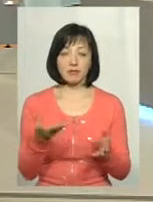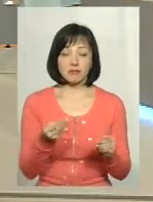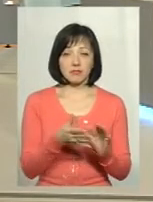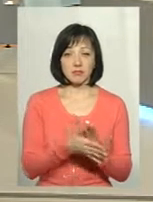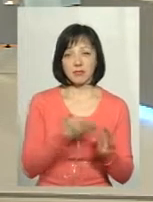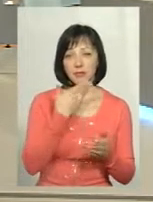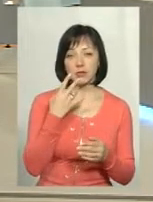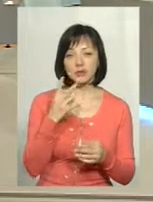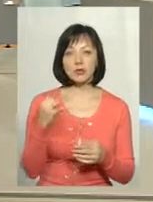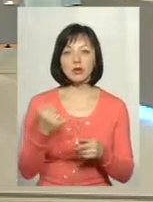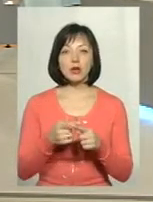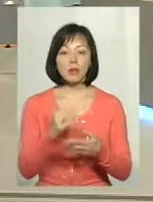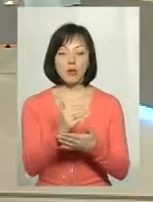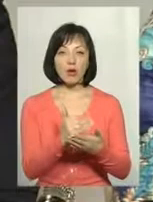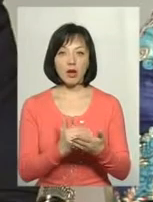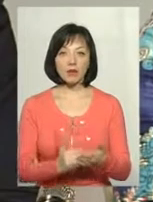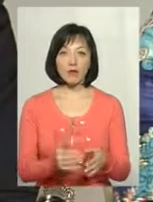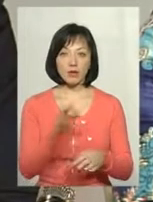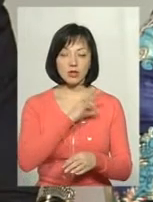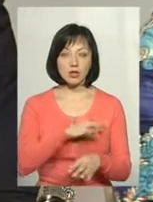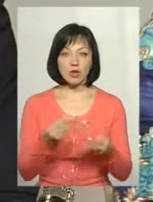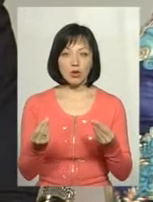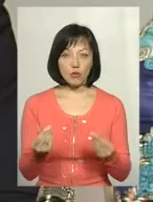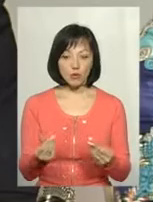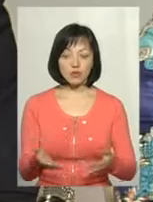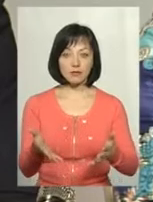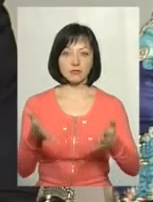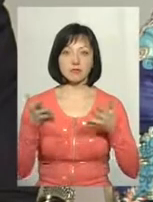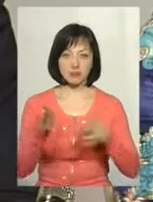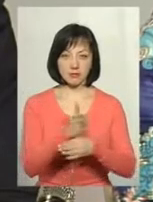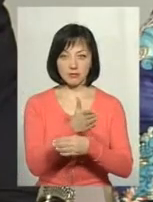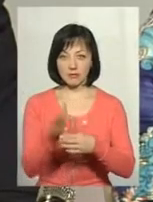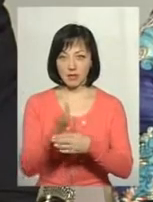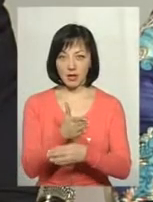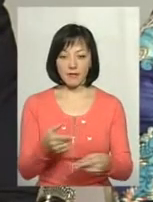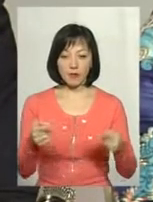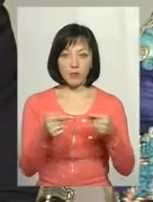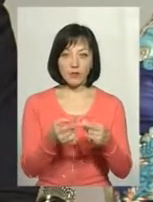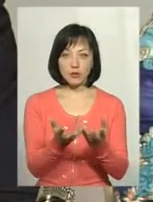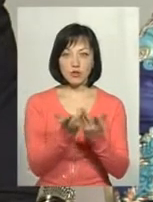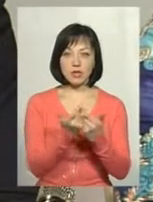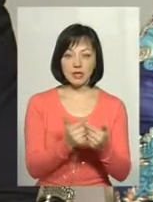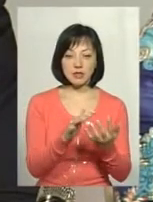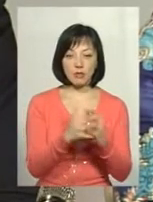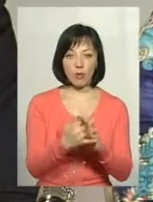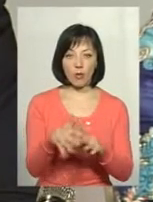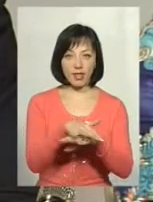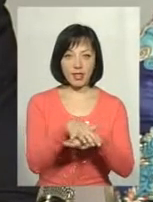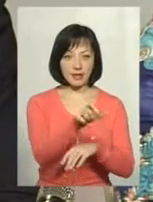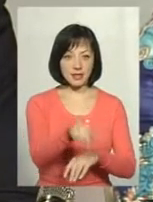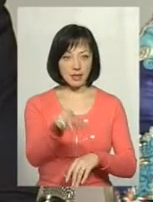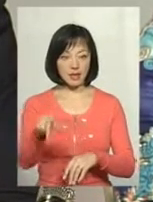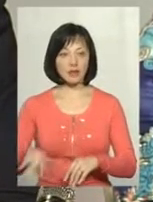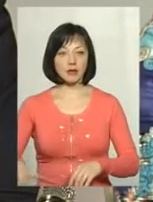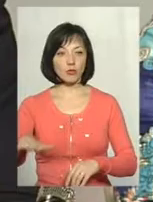тому що порядок використання коштів, він передбачає чіткий розподіл відповідно до чисельності сільського населення і